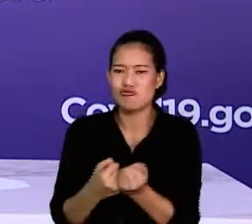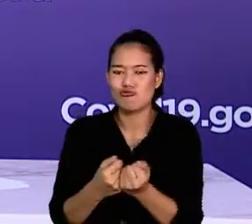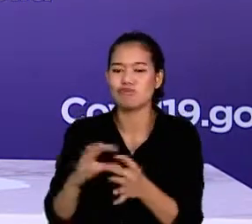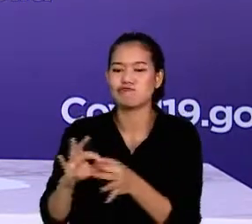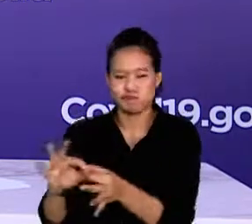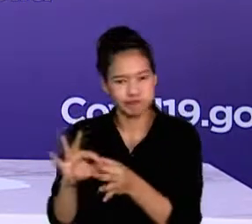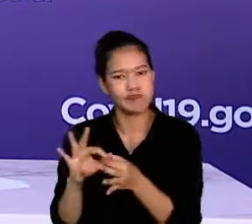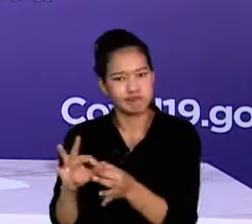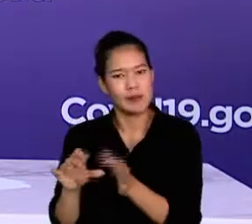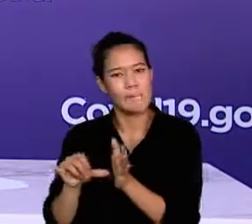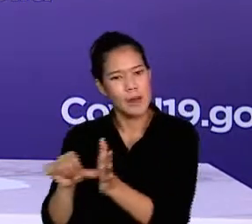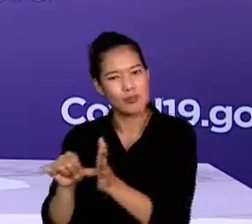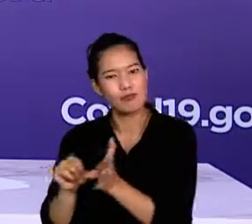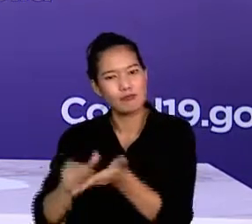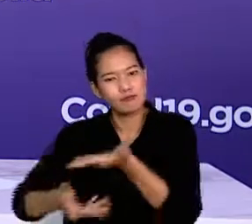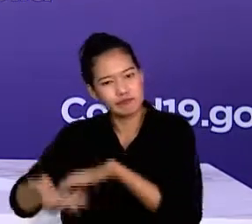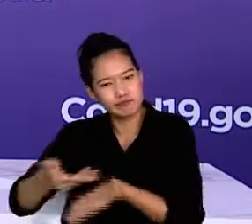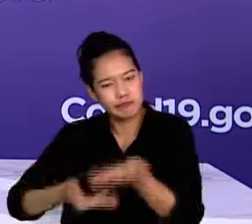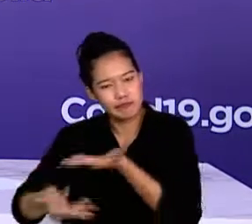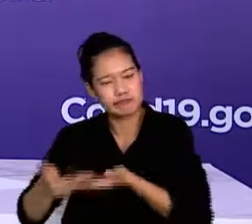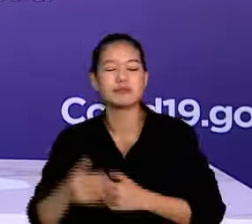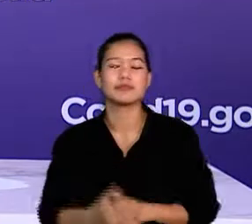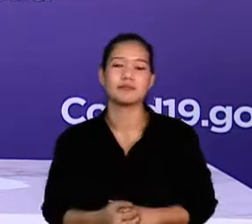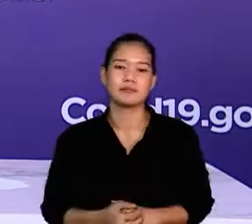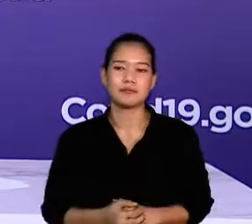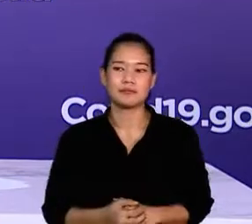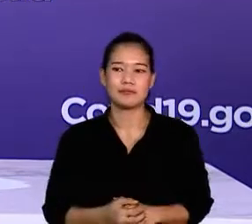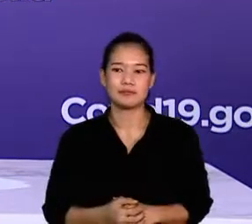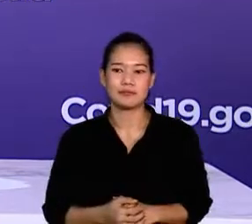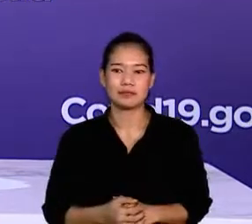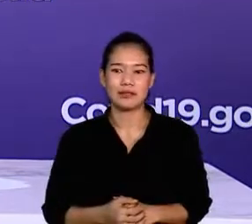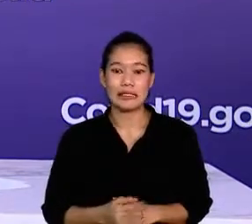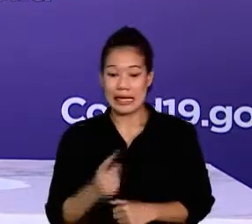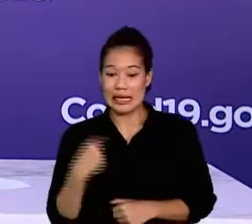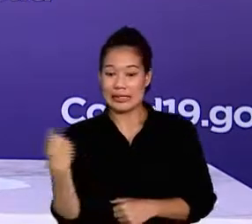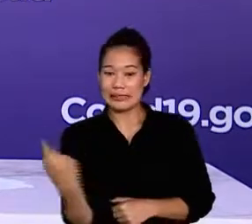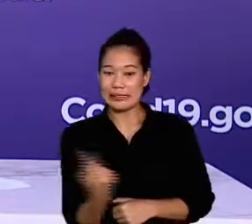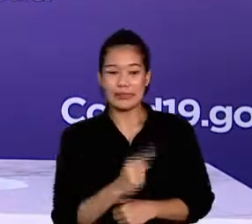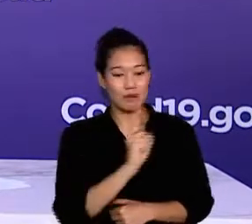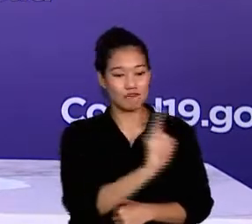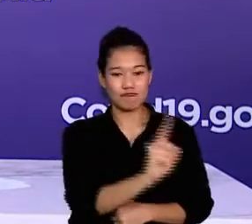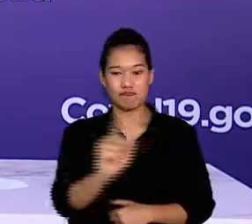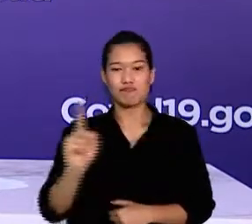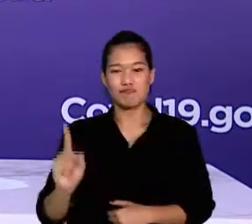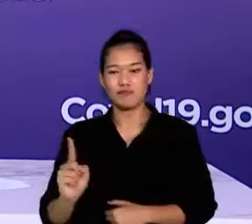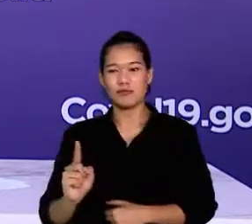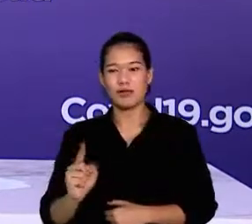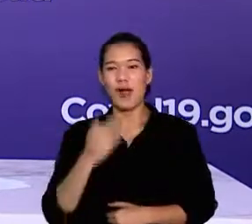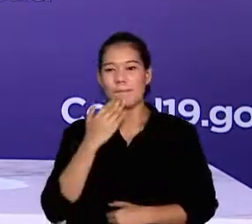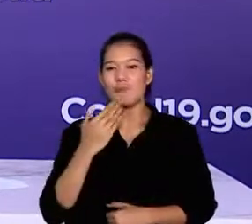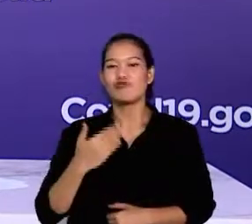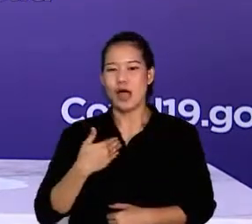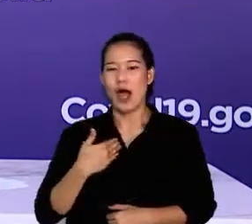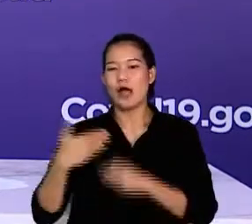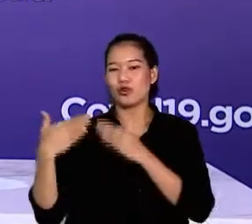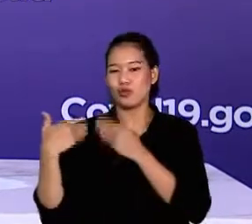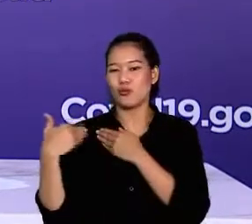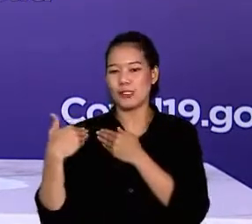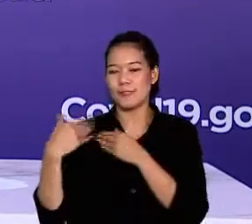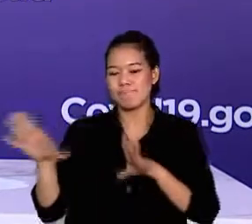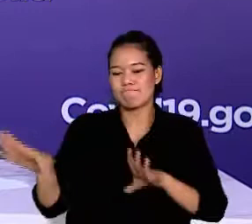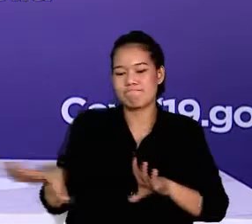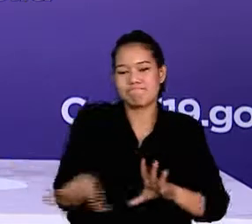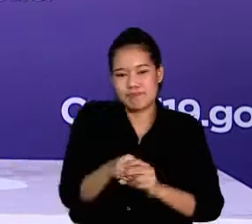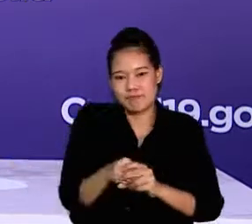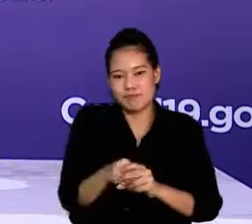dan membantu satu sama lain Hai setiap dari kita memiliki andil masing-masing dalam kolaborasi